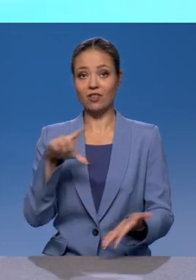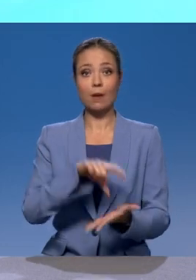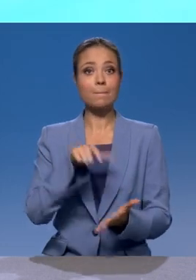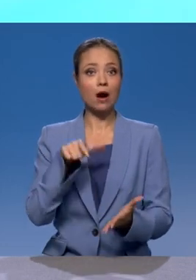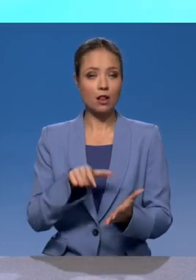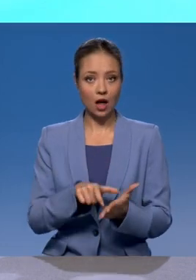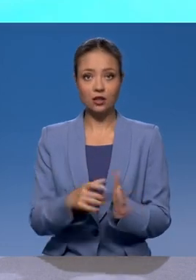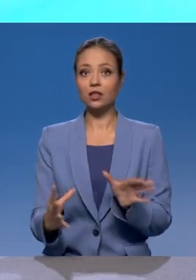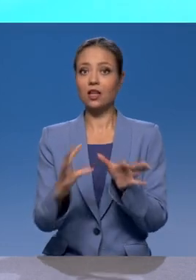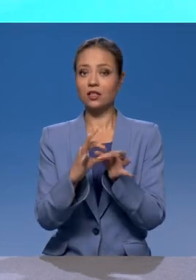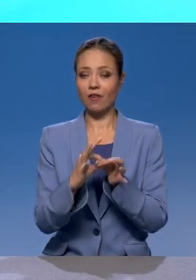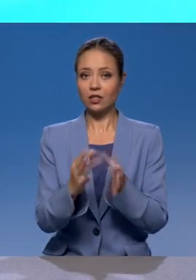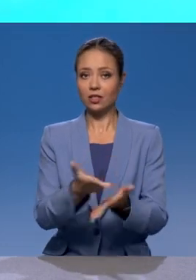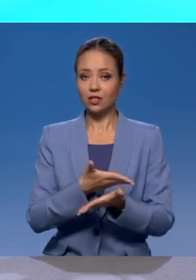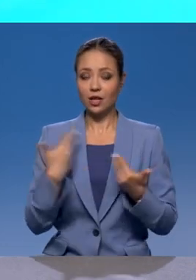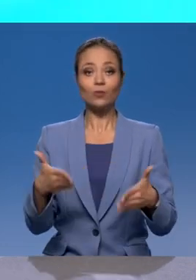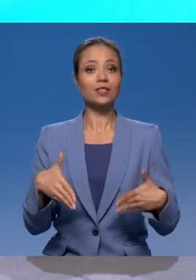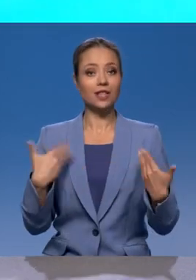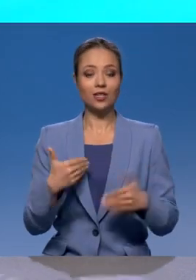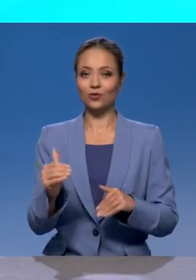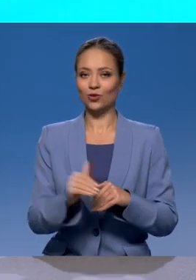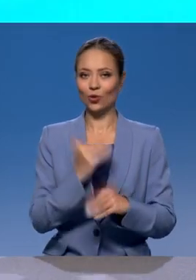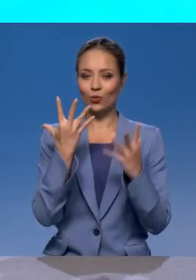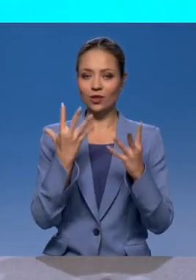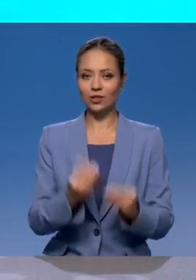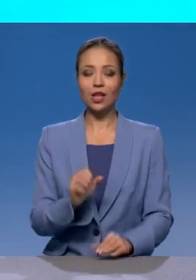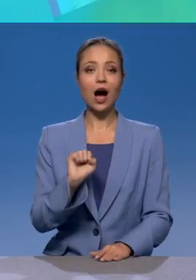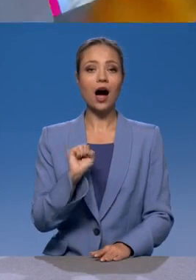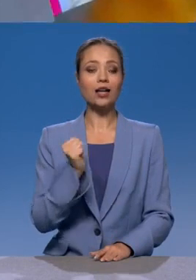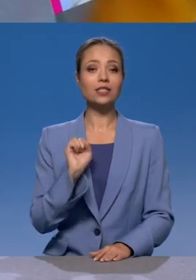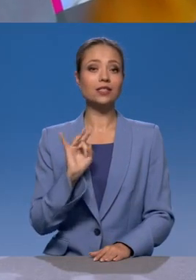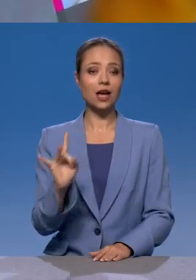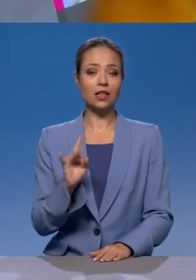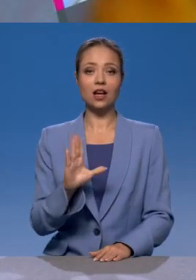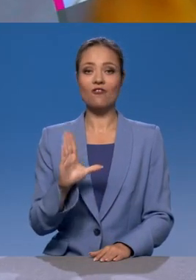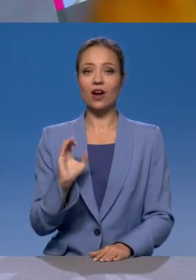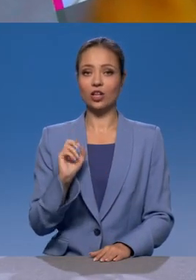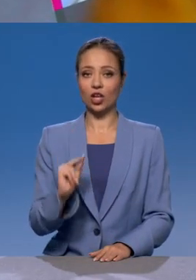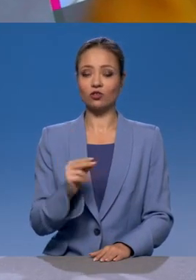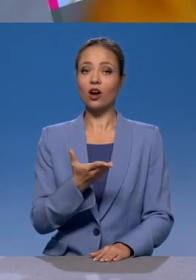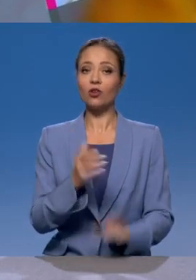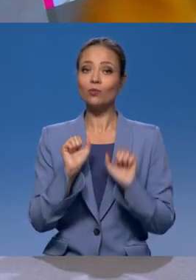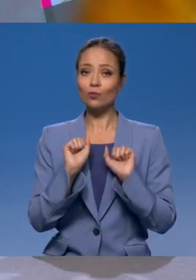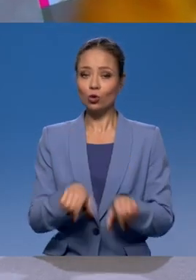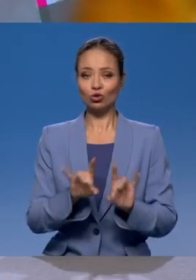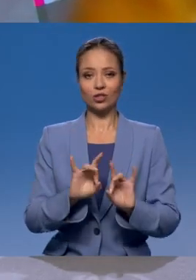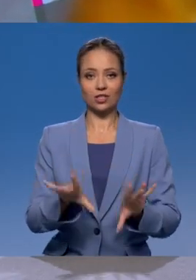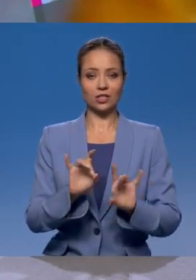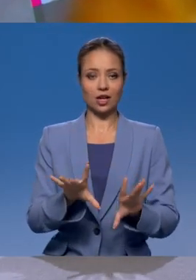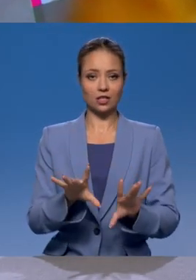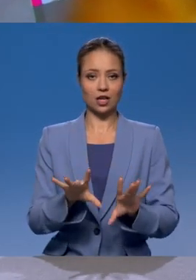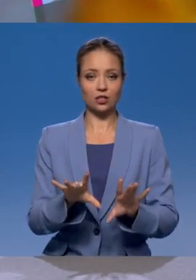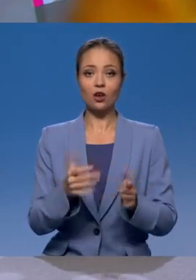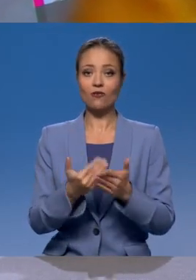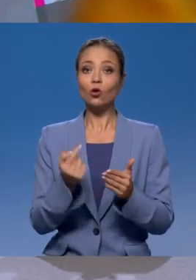здравствуйте. Да, добрый день. Александр Валерьевич, можете рассказать, как по-вашему поправки, которые